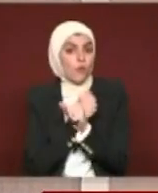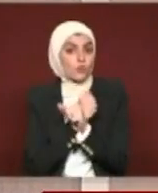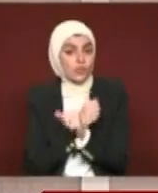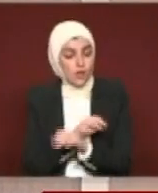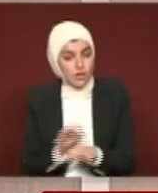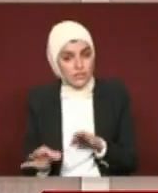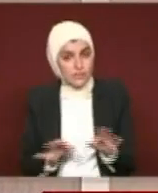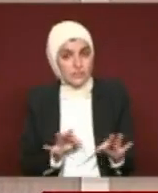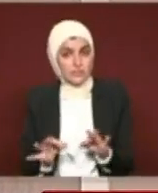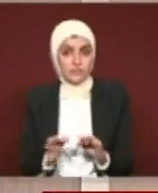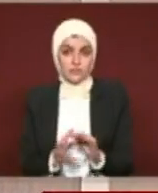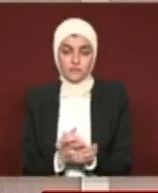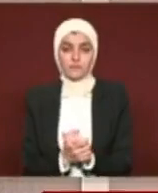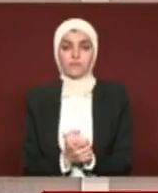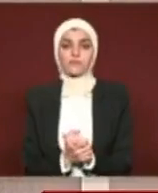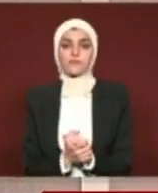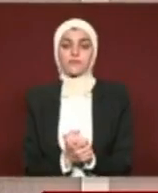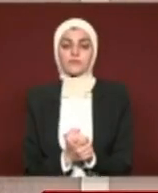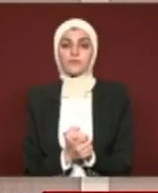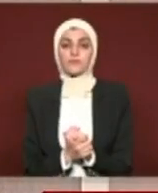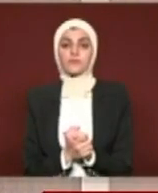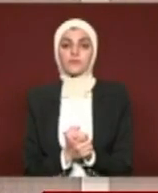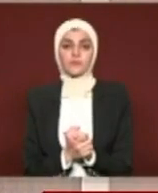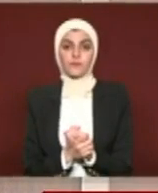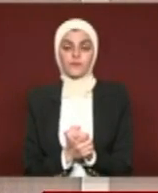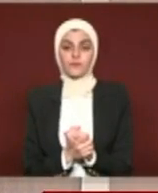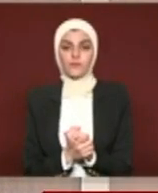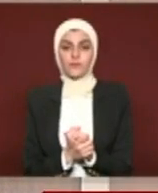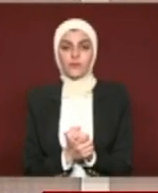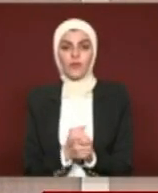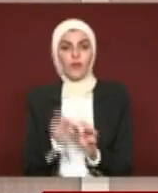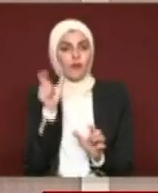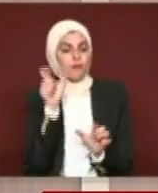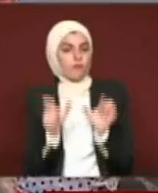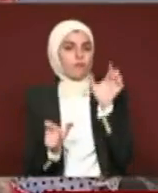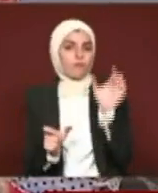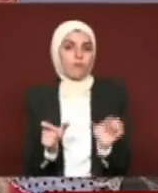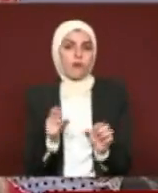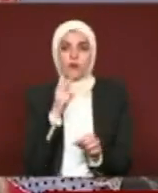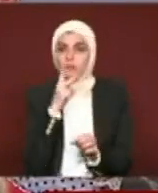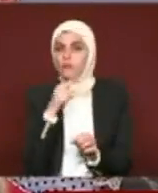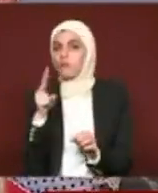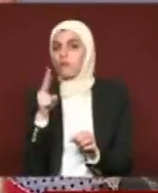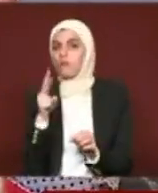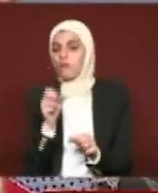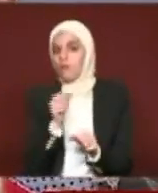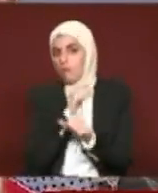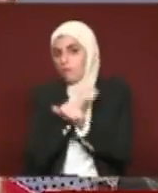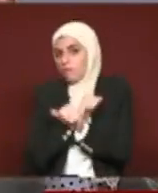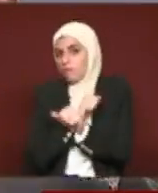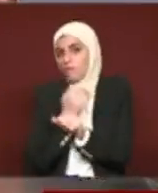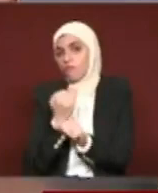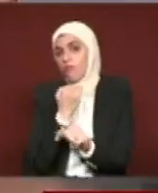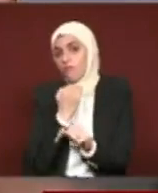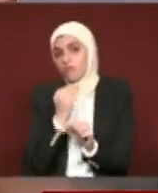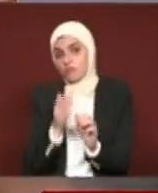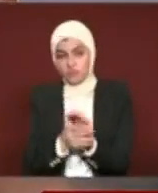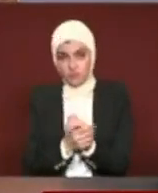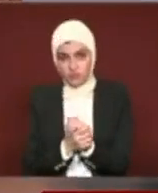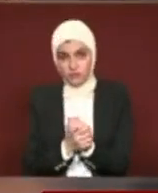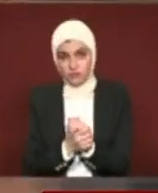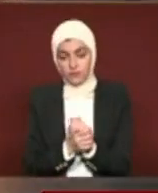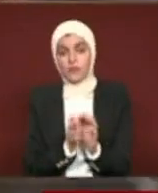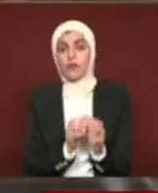سياسية، وقد يقول البعض ليس لدينا معتقلين، لكن في الحقيقة هم